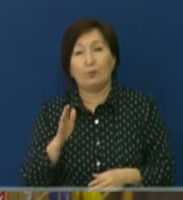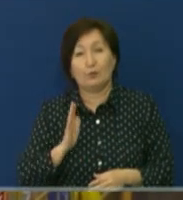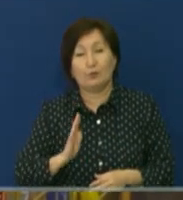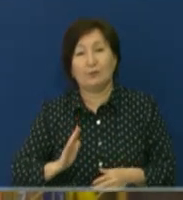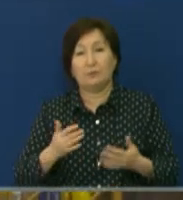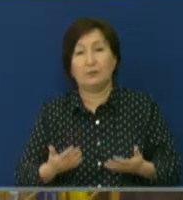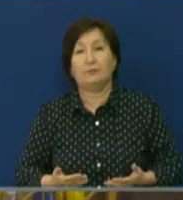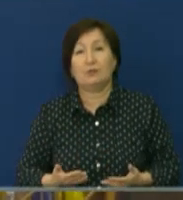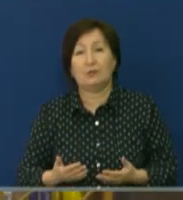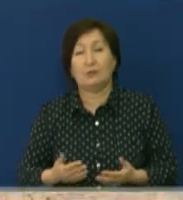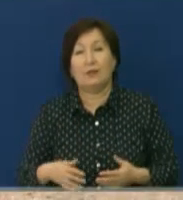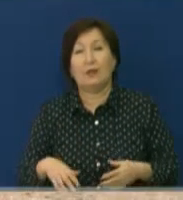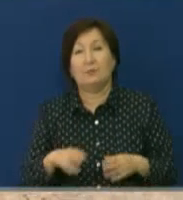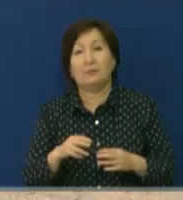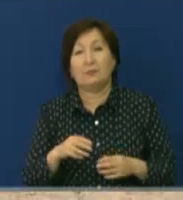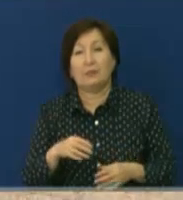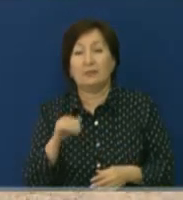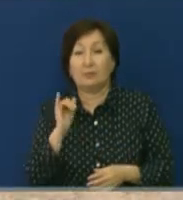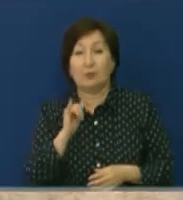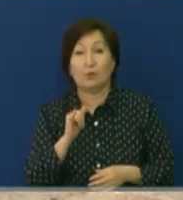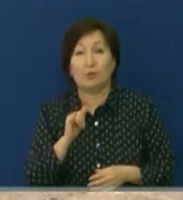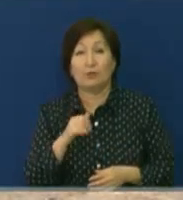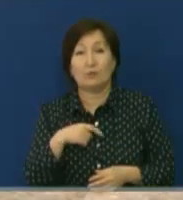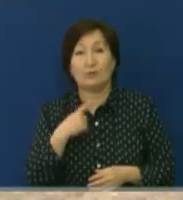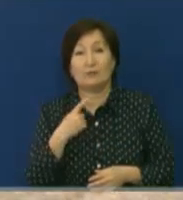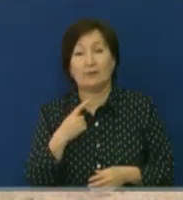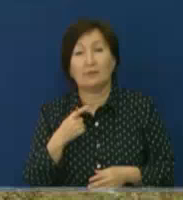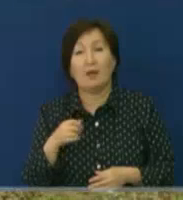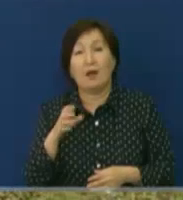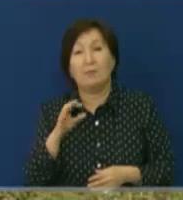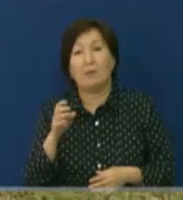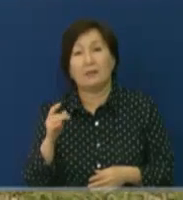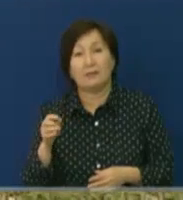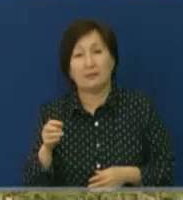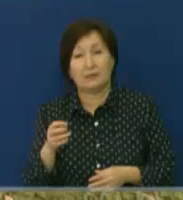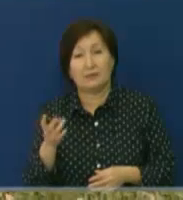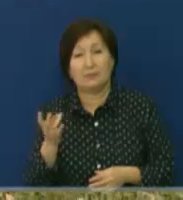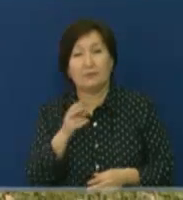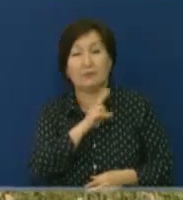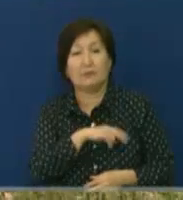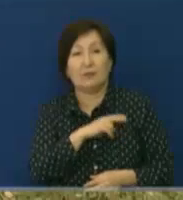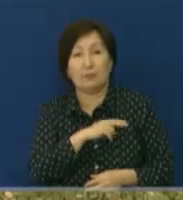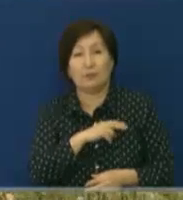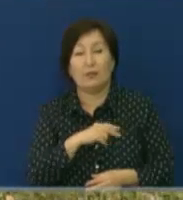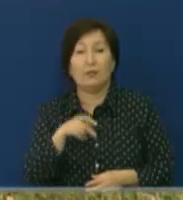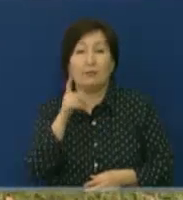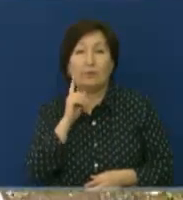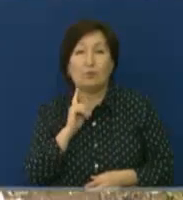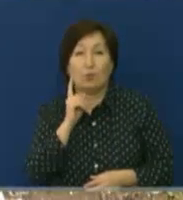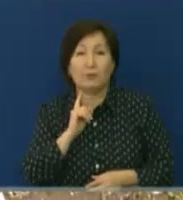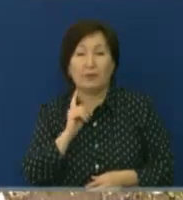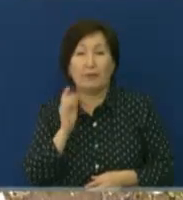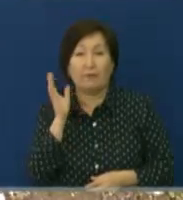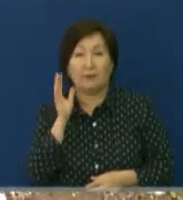предприятие продолжает халатно относиться к своим непосредственным обязанностям вывозя мусор по удобному для него графику